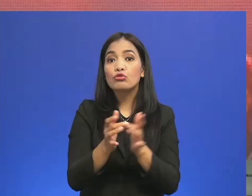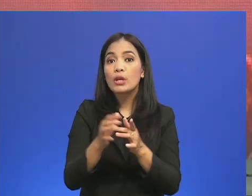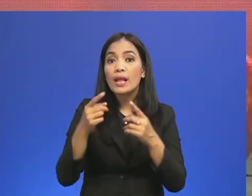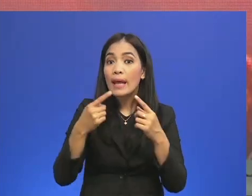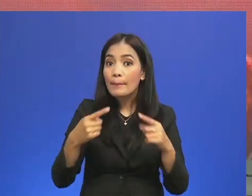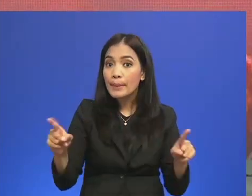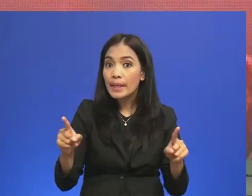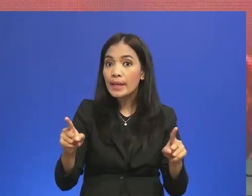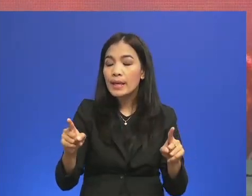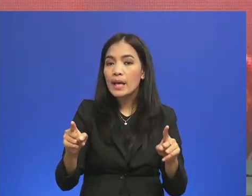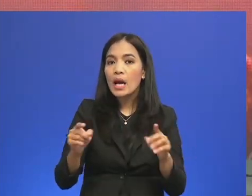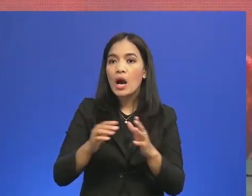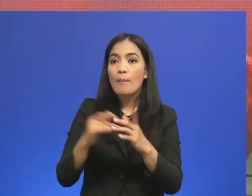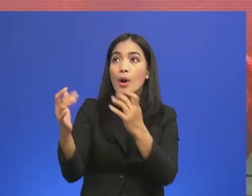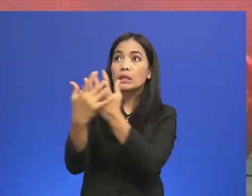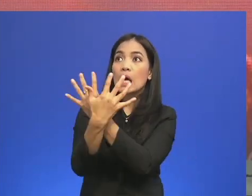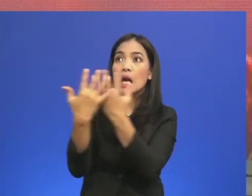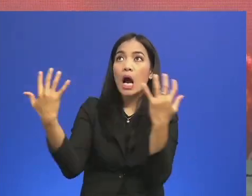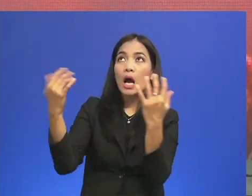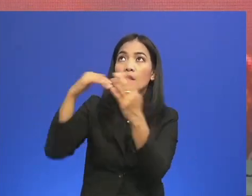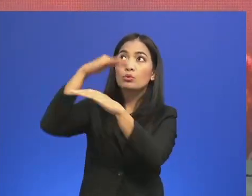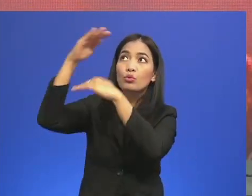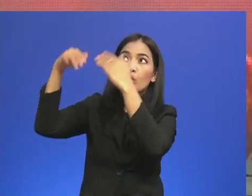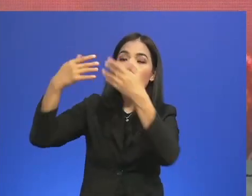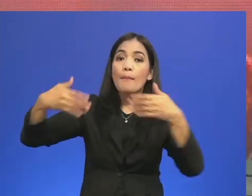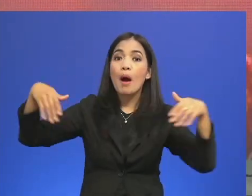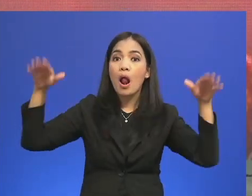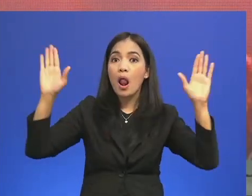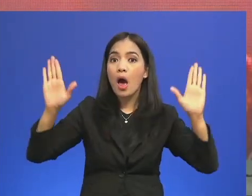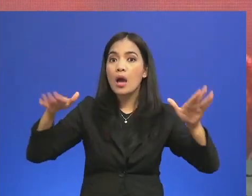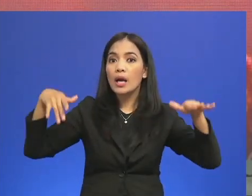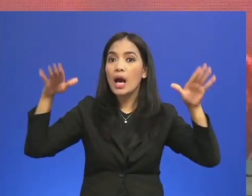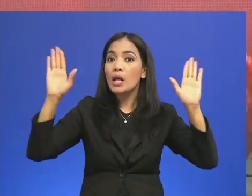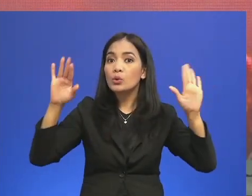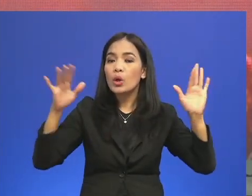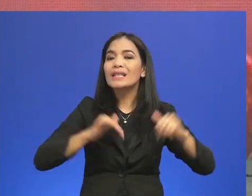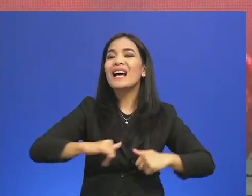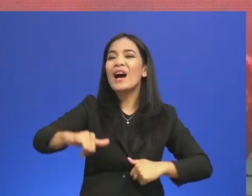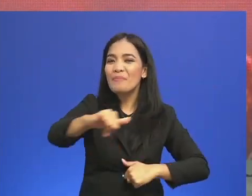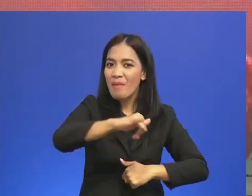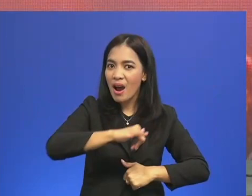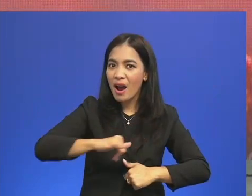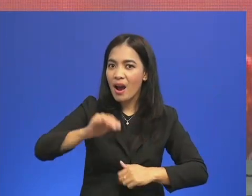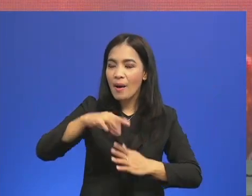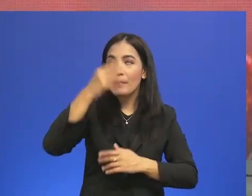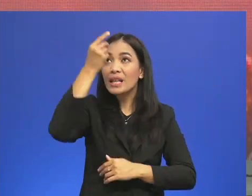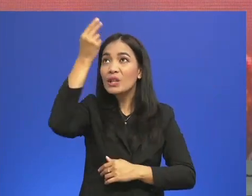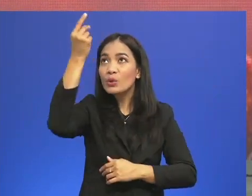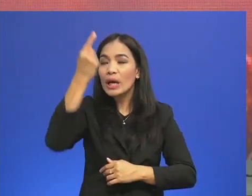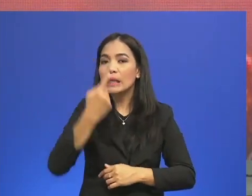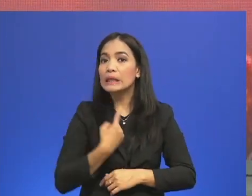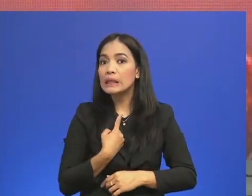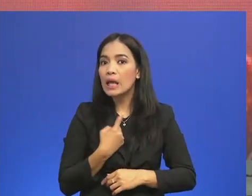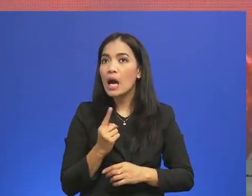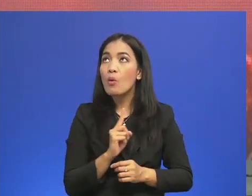tetapi penghuni surga, para malaikat di surga juga merindukan kedatangan kita.